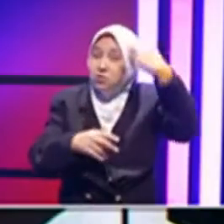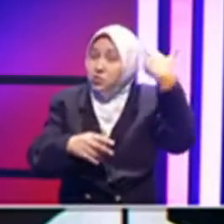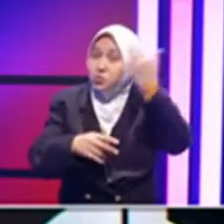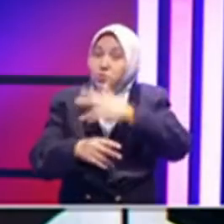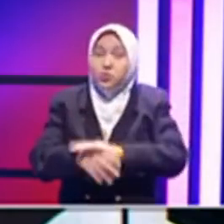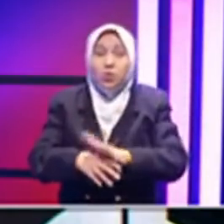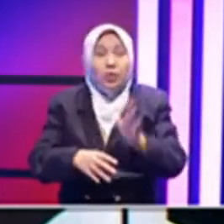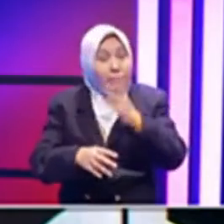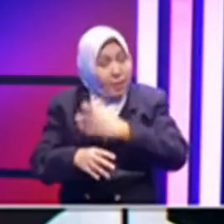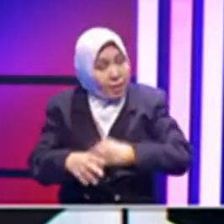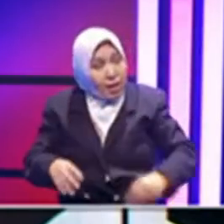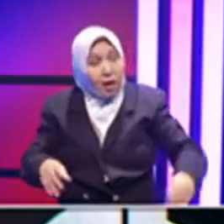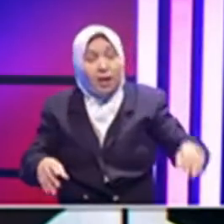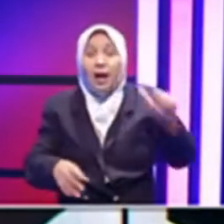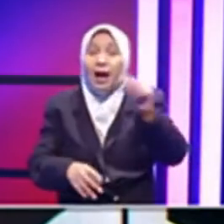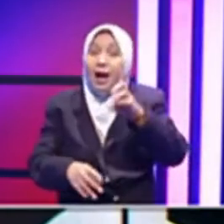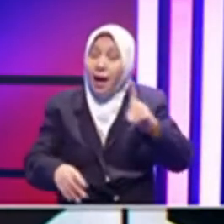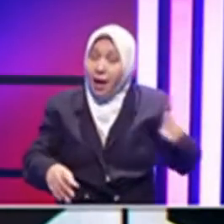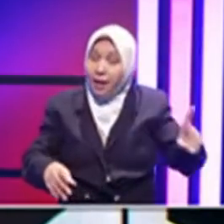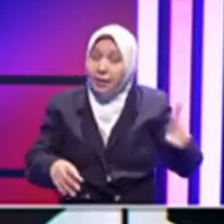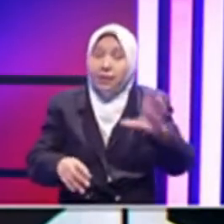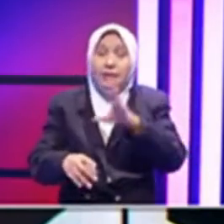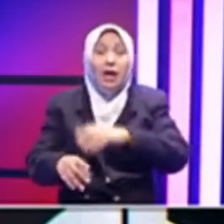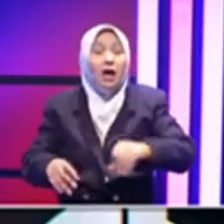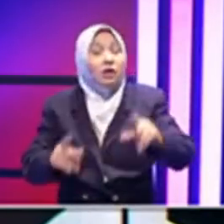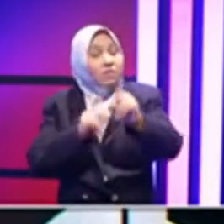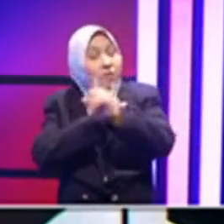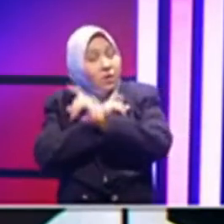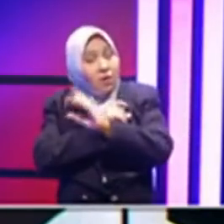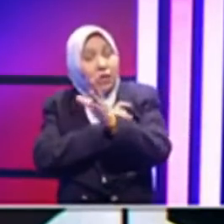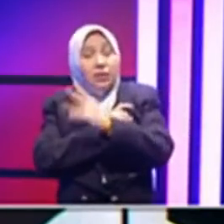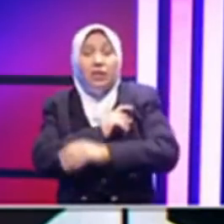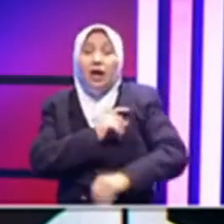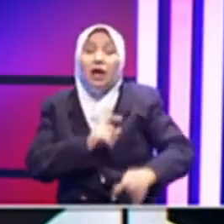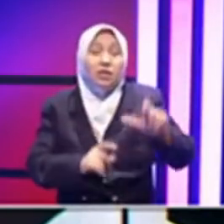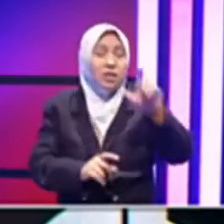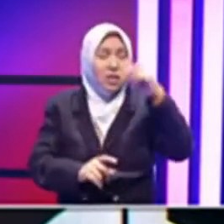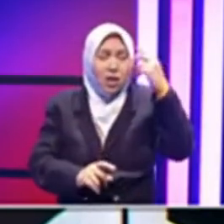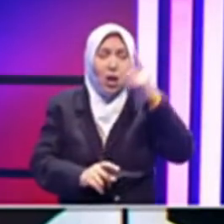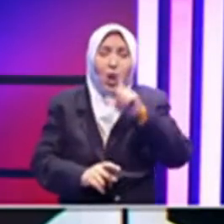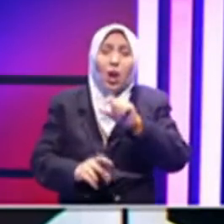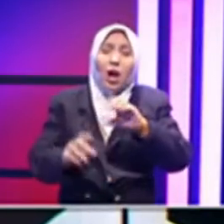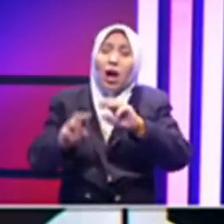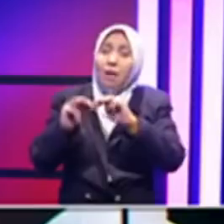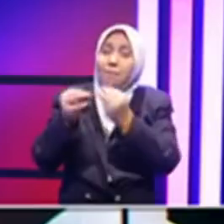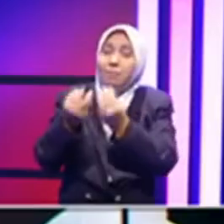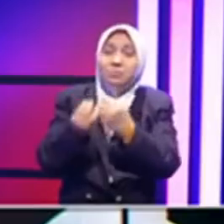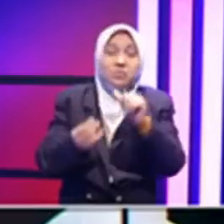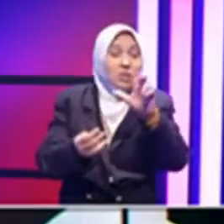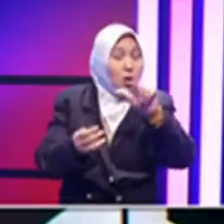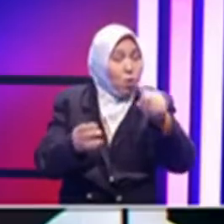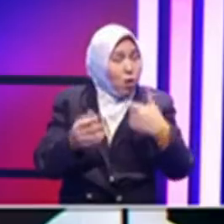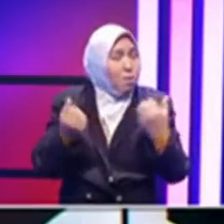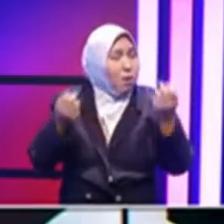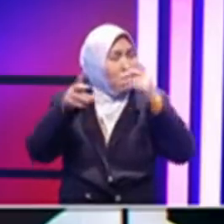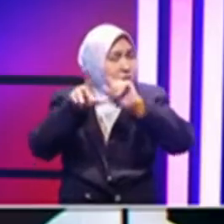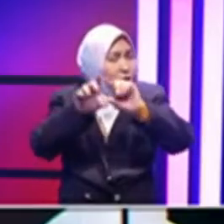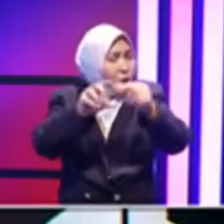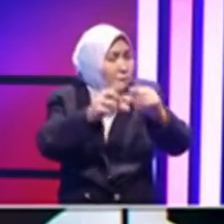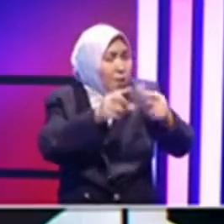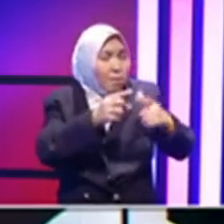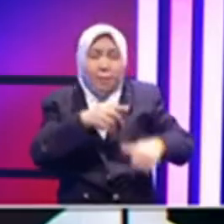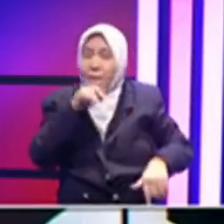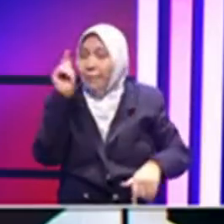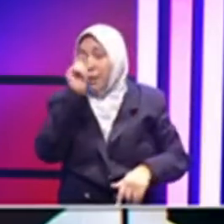dan juga kaum Ad, kaum Firaun dan juga kaum Lut. Ada banyak kaum-kaum sebelum ini, Allah nyatakan mereka itu mendustakan.